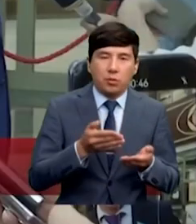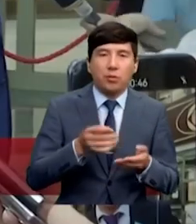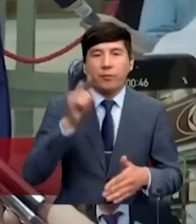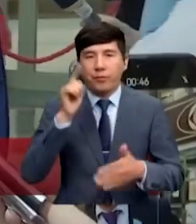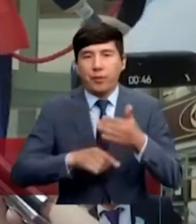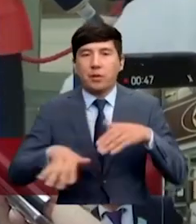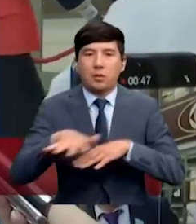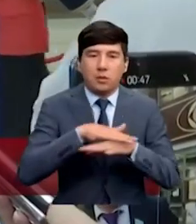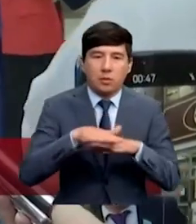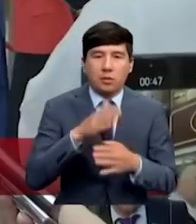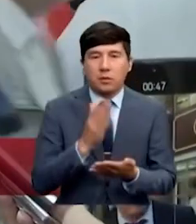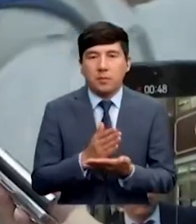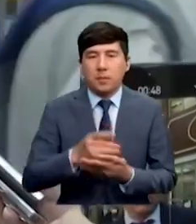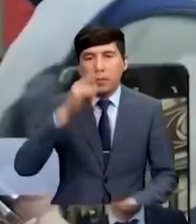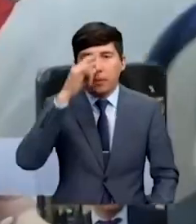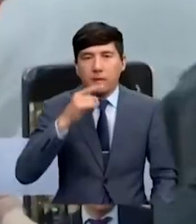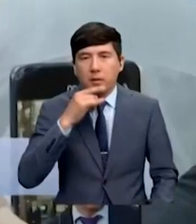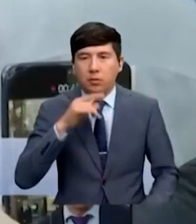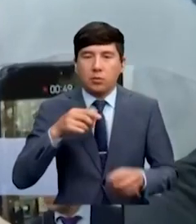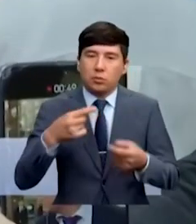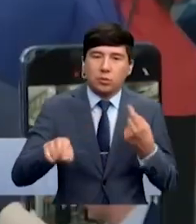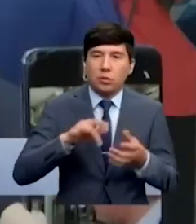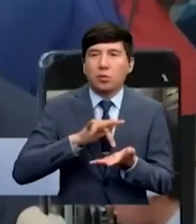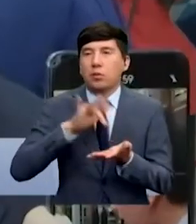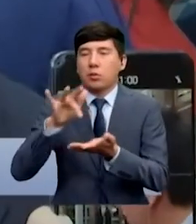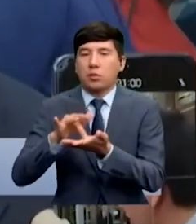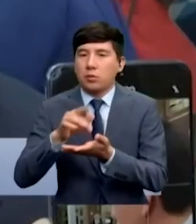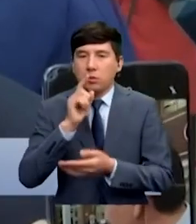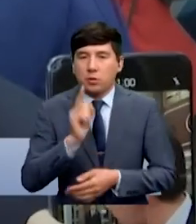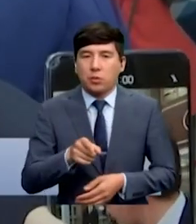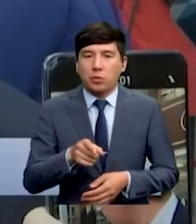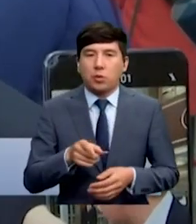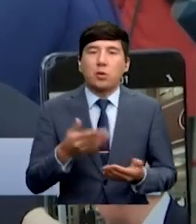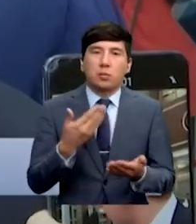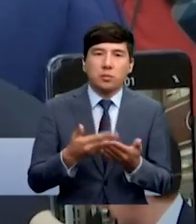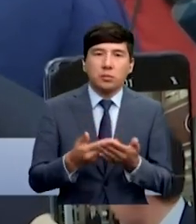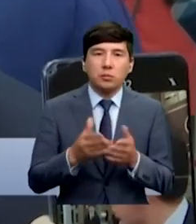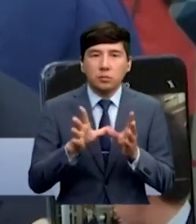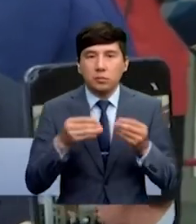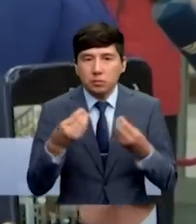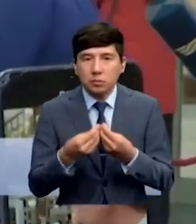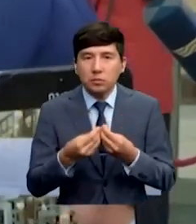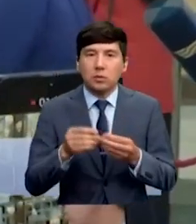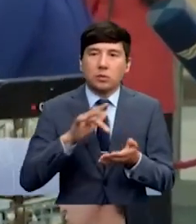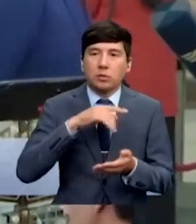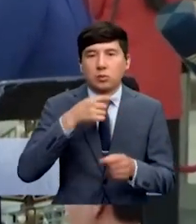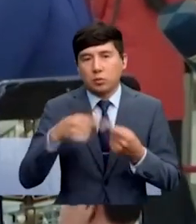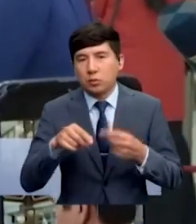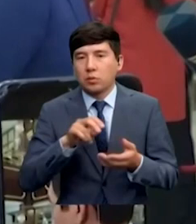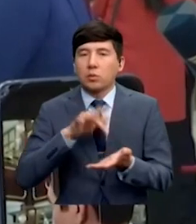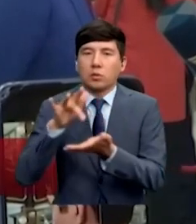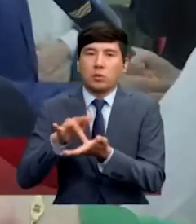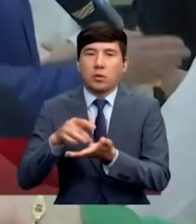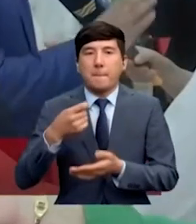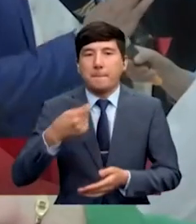екен. Мен Қазақстаннан шықпаймын ғой, айналайын, мен қайда барам? Бір шетелге бару үшін, бір әулеттің шетелге барып келу үшін кемінде 2-3 миллион